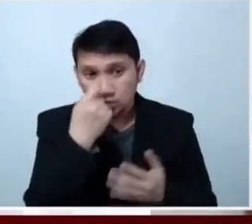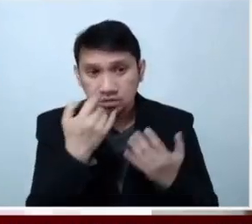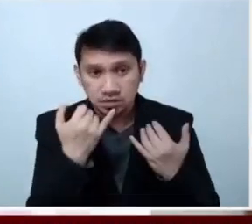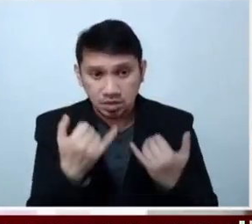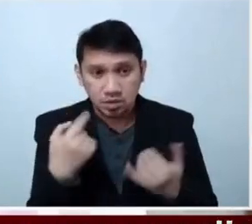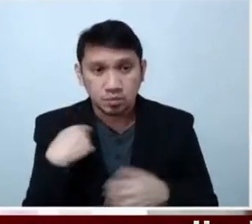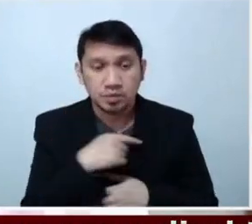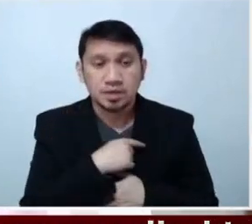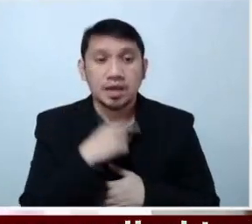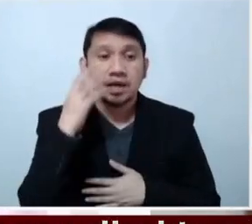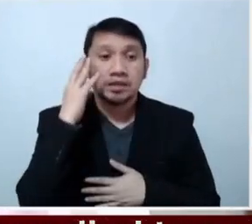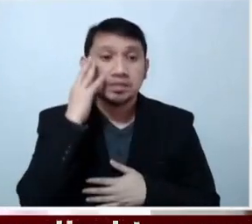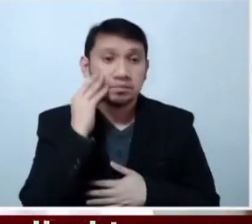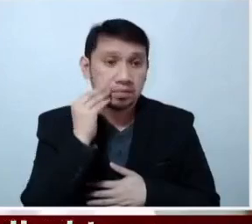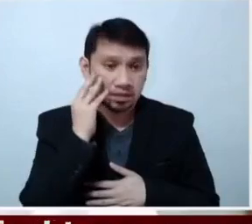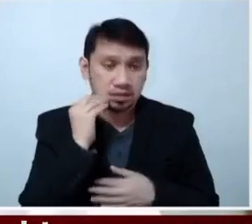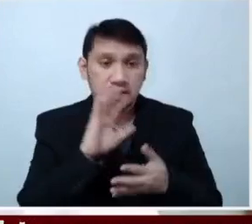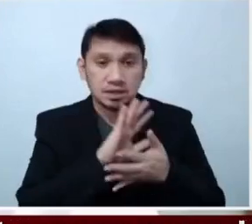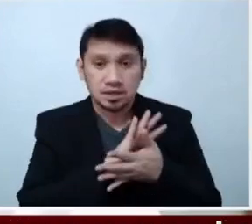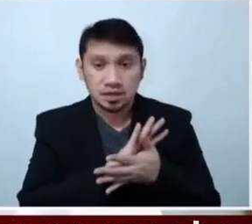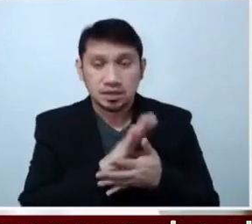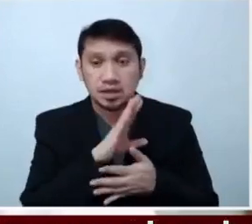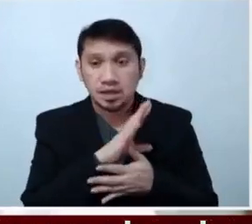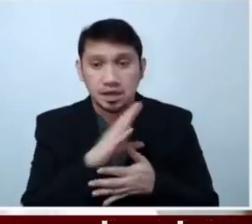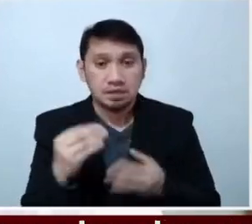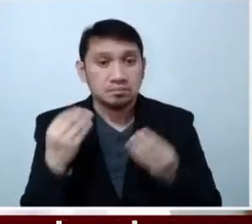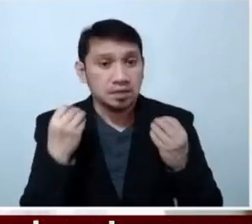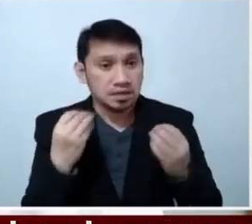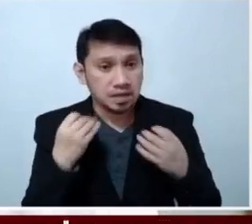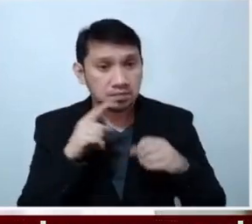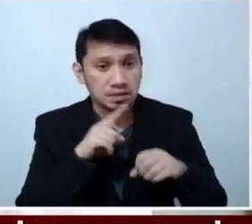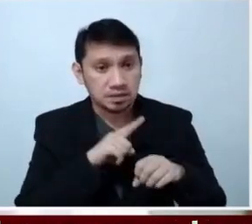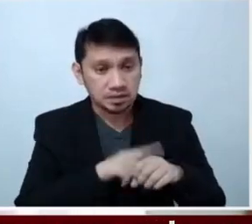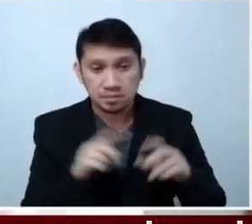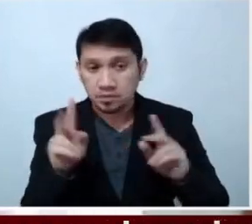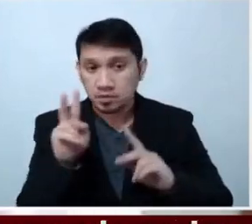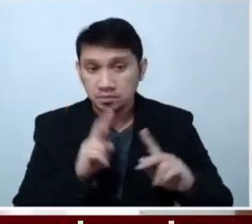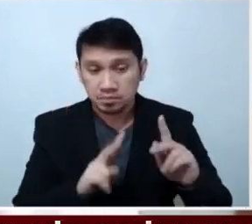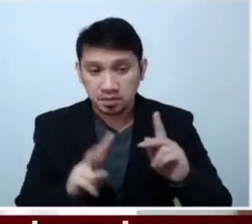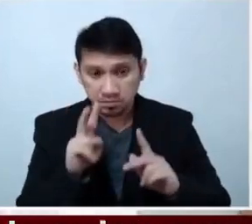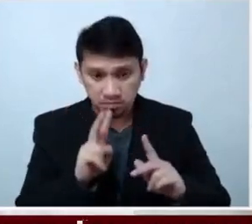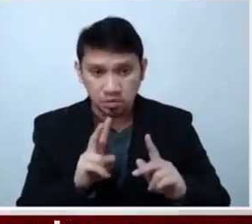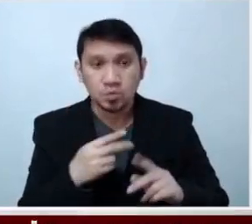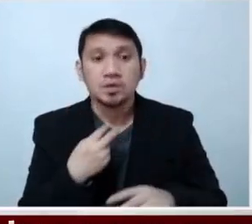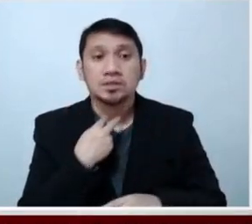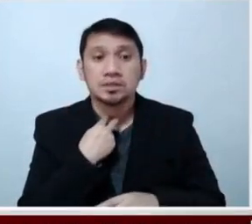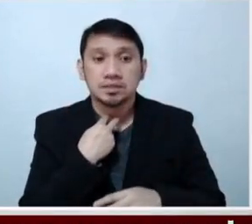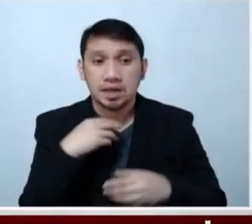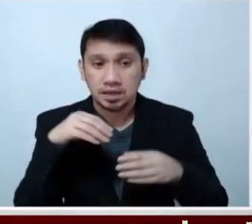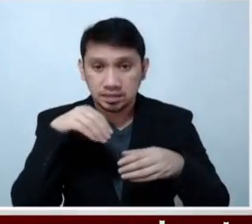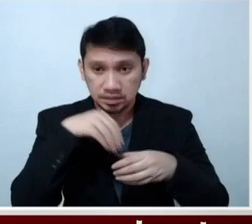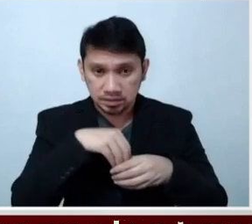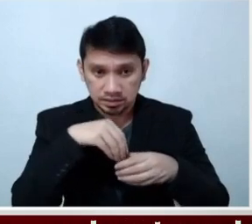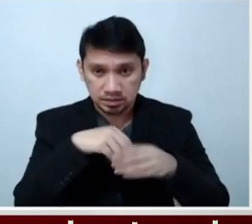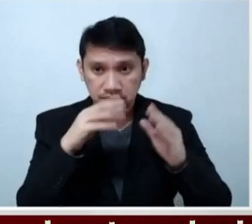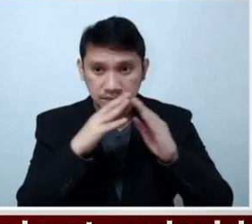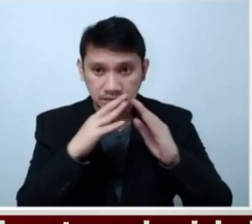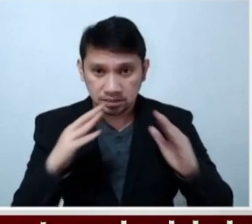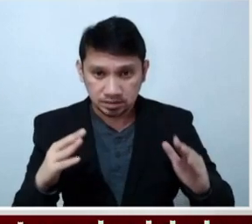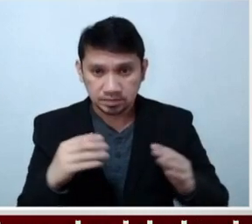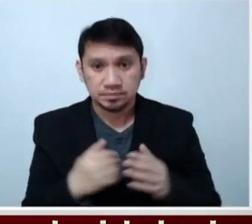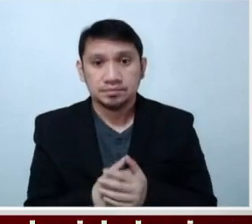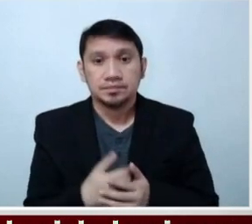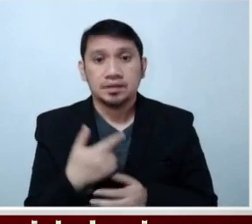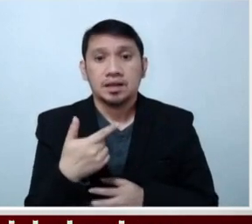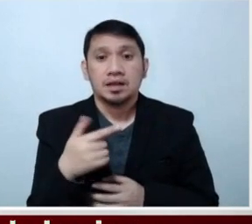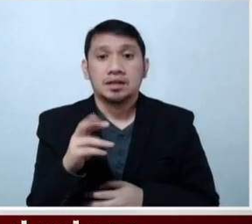at napakatagal na panahon po na nakulong yung mga tao po sa kani-kanilang bahay. Ayon kay Gabriela